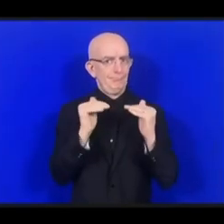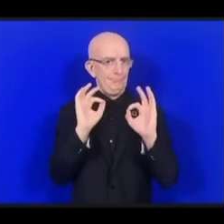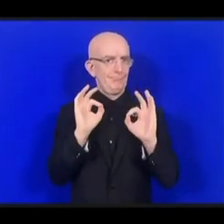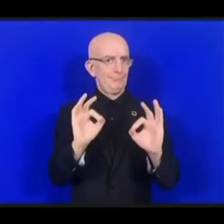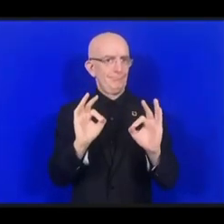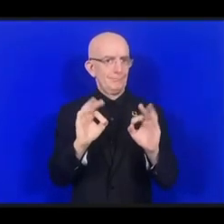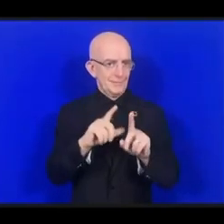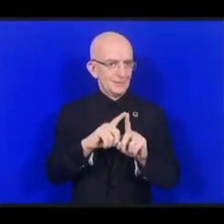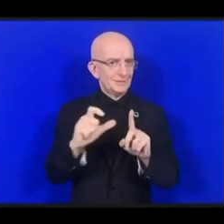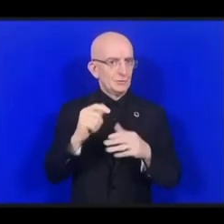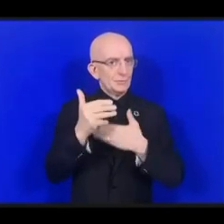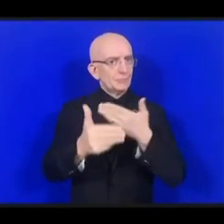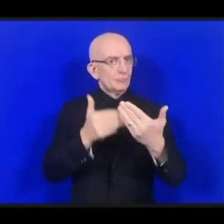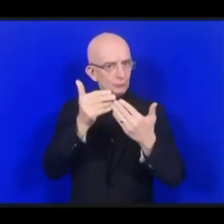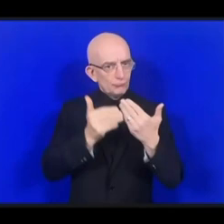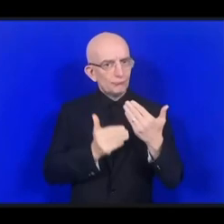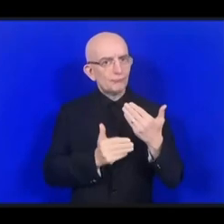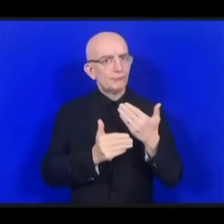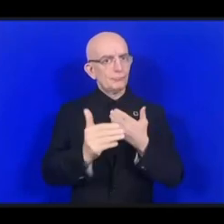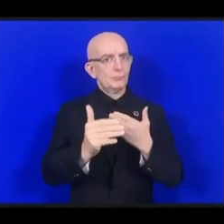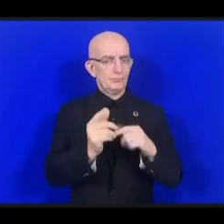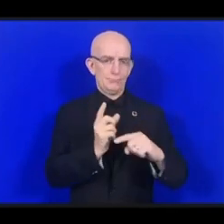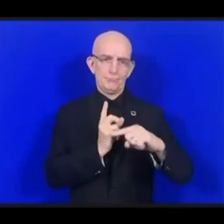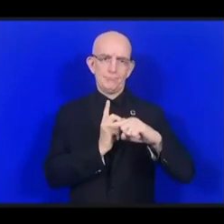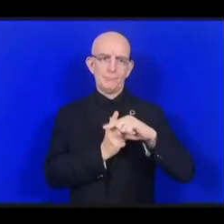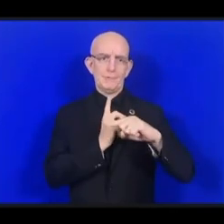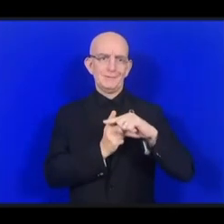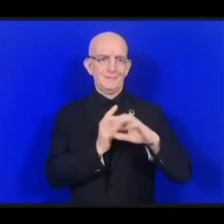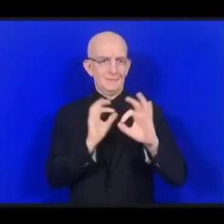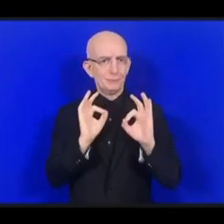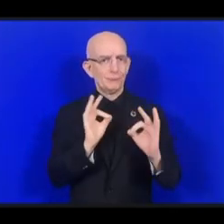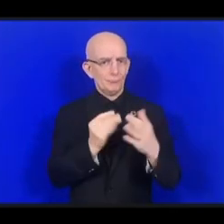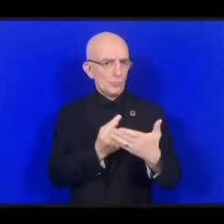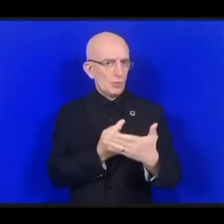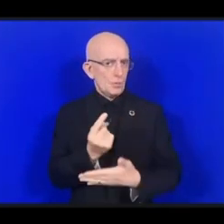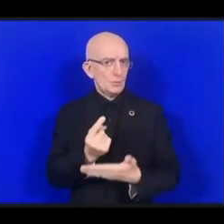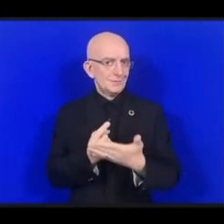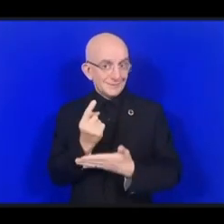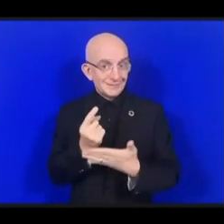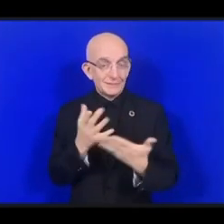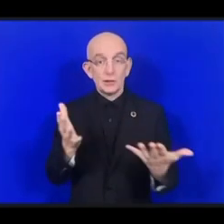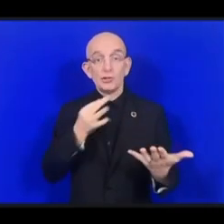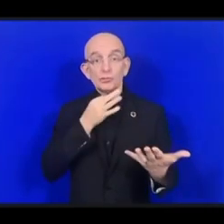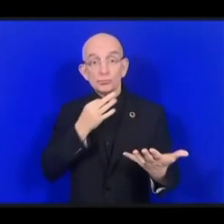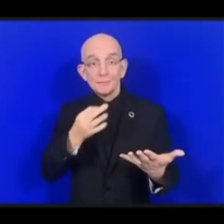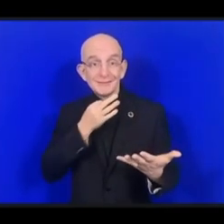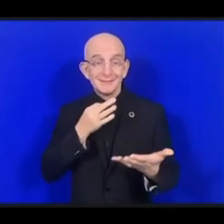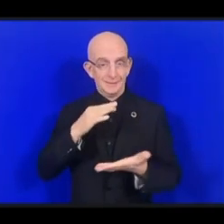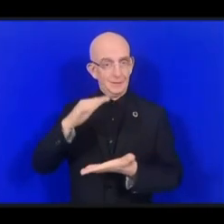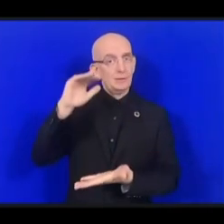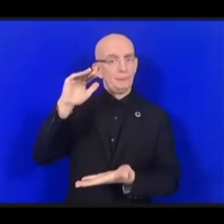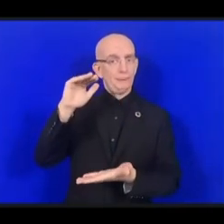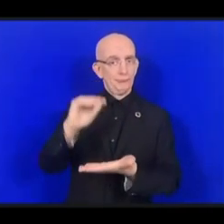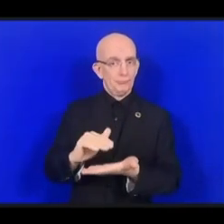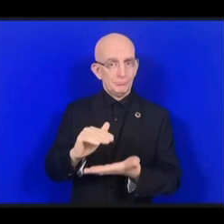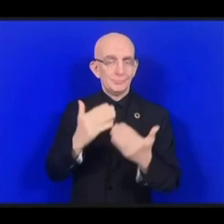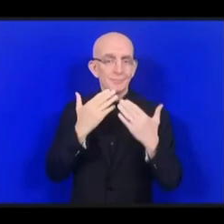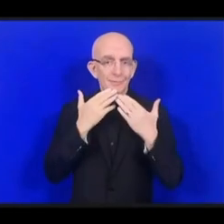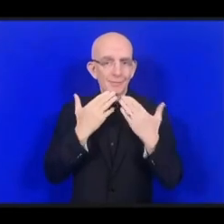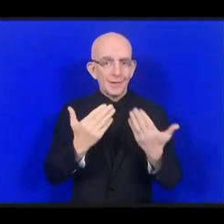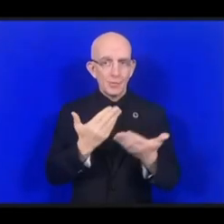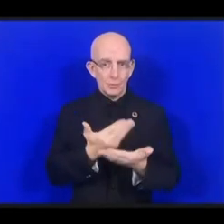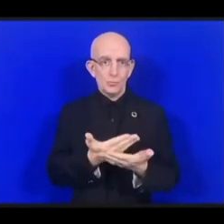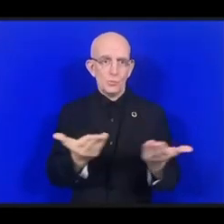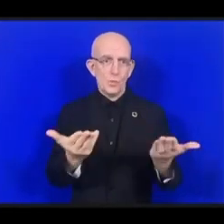するためにですここ京都から参加された皆さん本当にありがとうございますそして